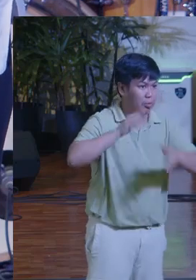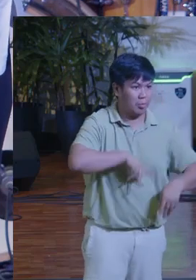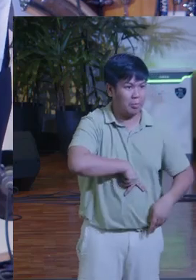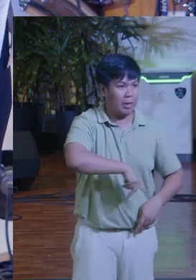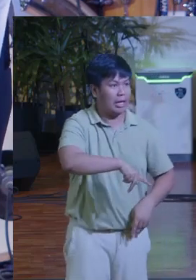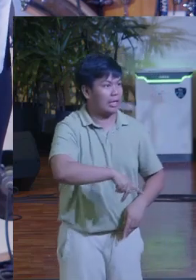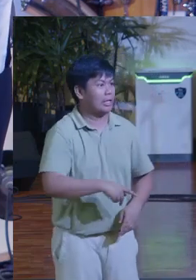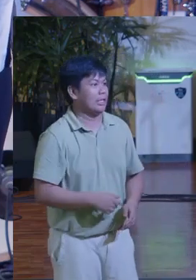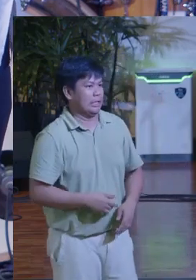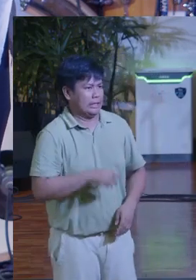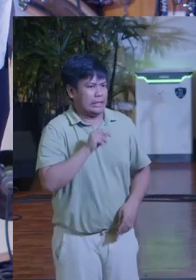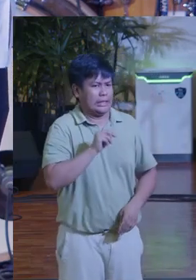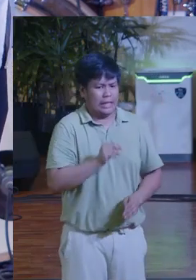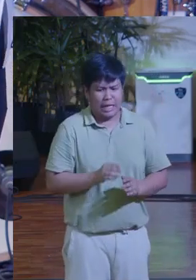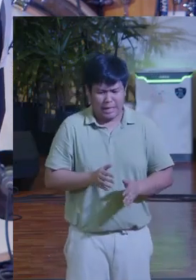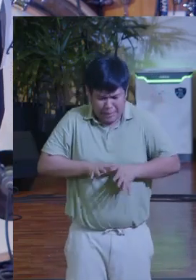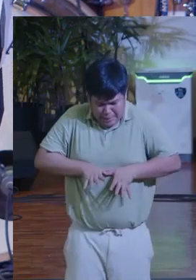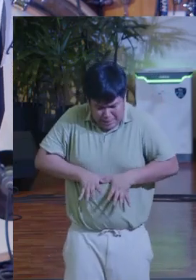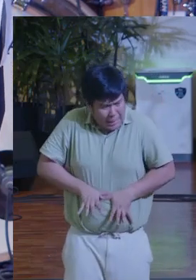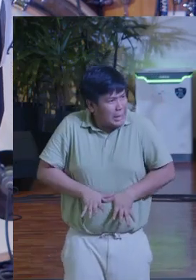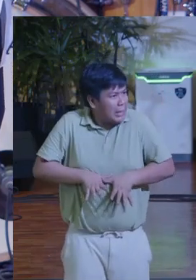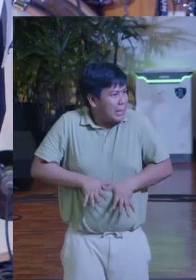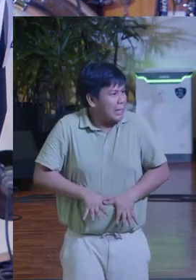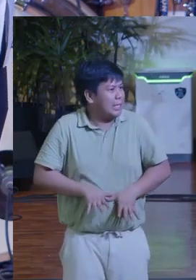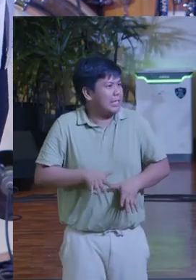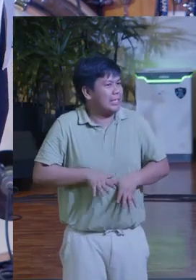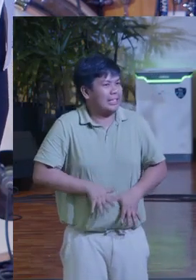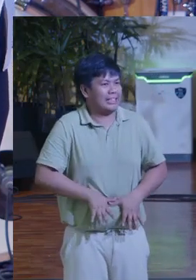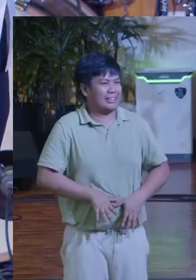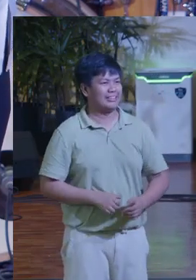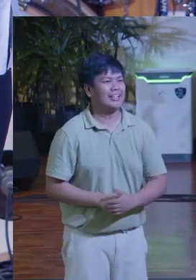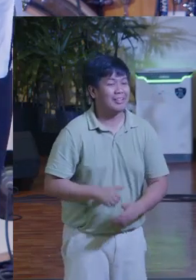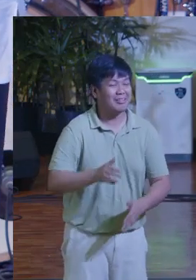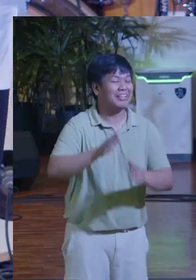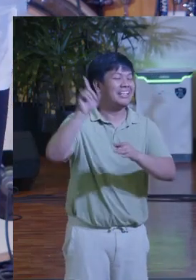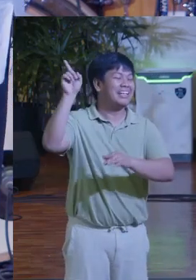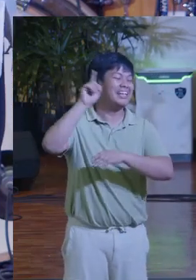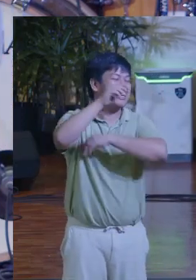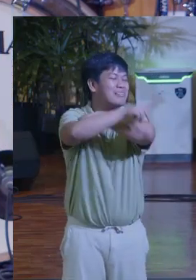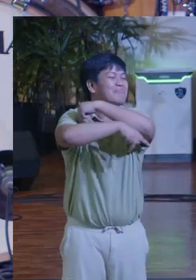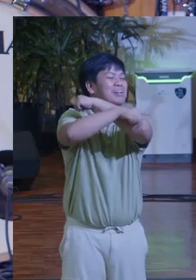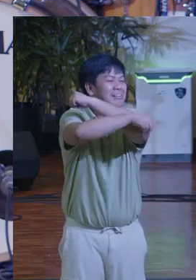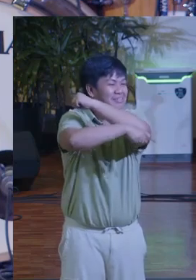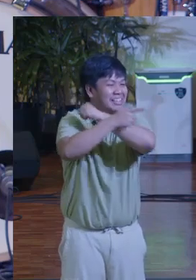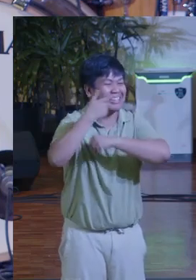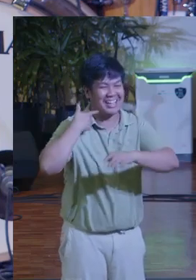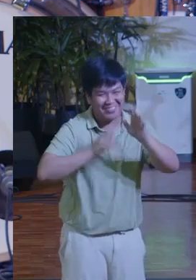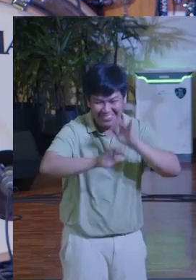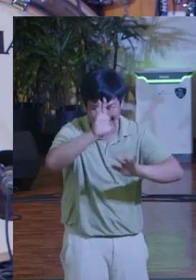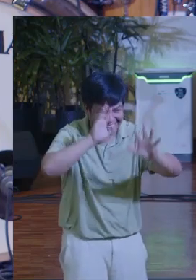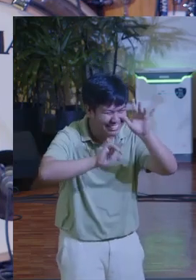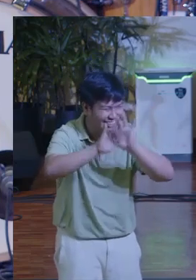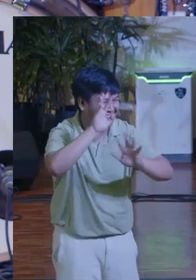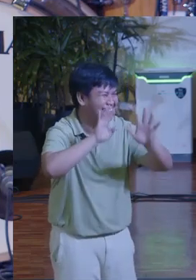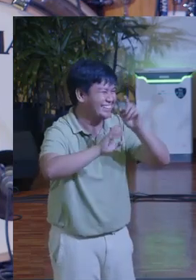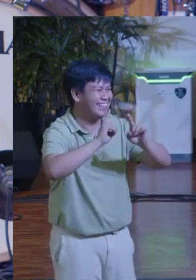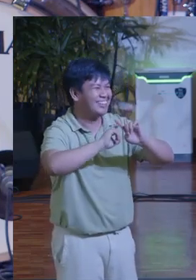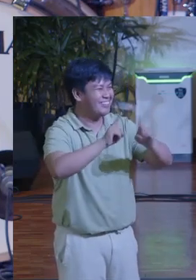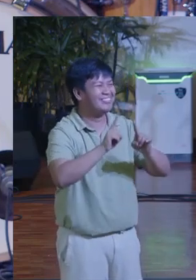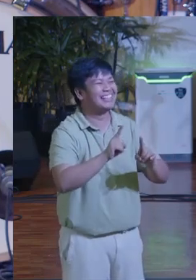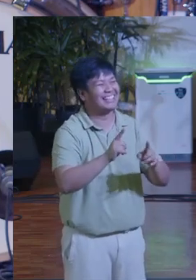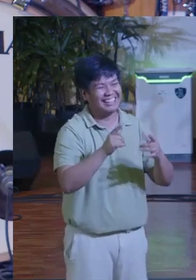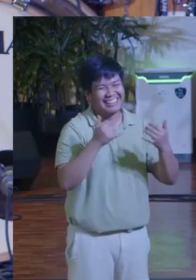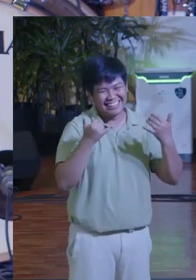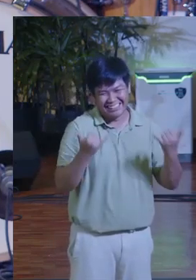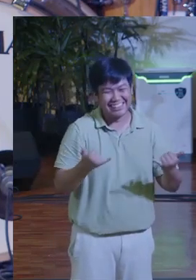hilot. Pero ang hilot, mas maraming magic na ginagawa. Ang komadrona, tumutulong lang sa